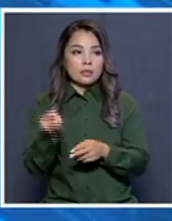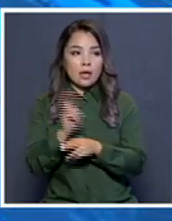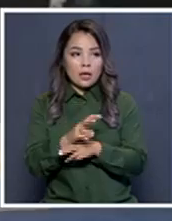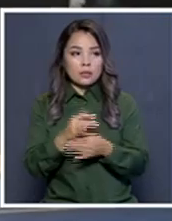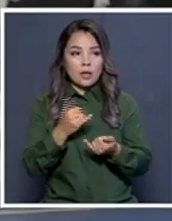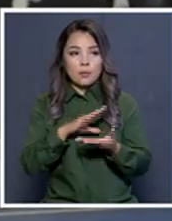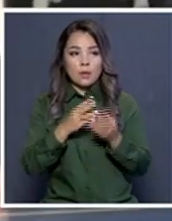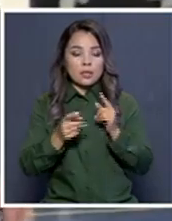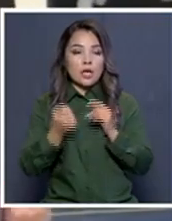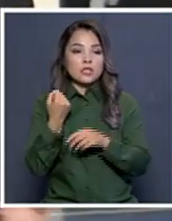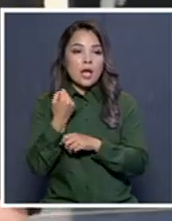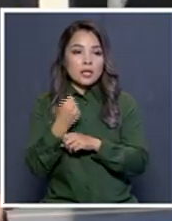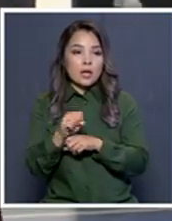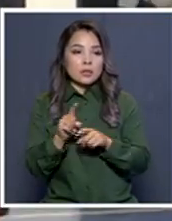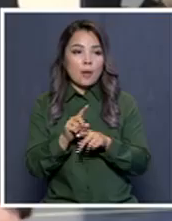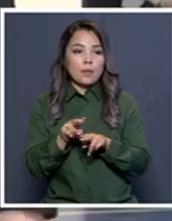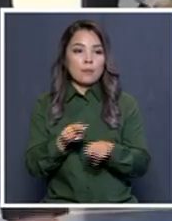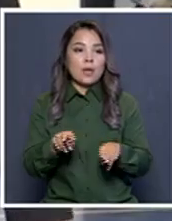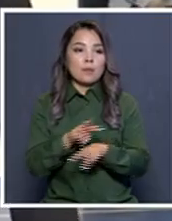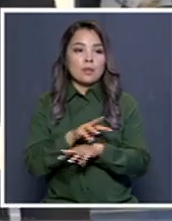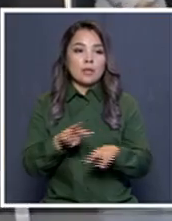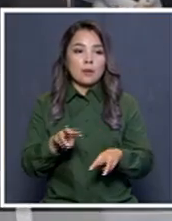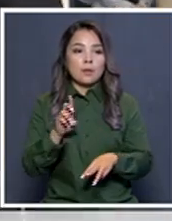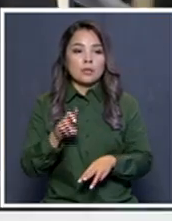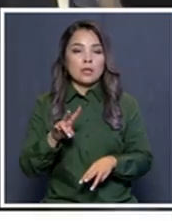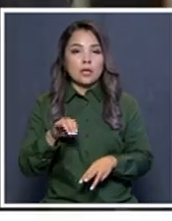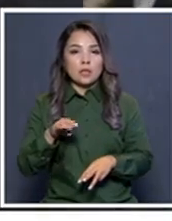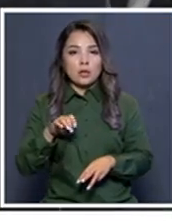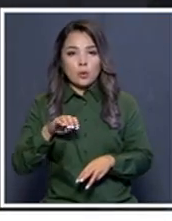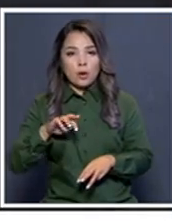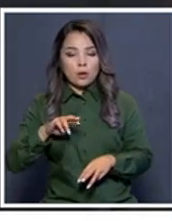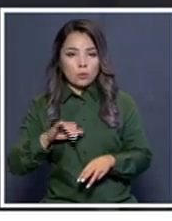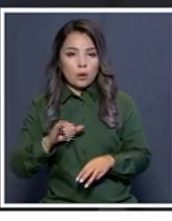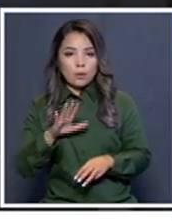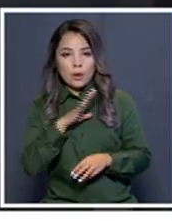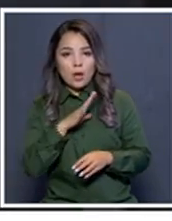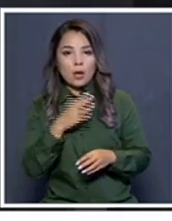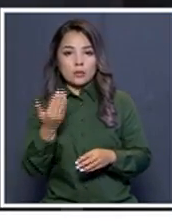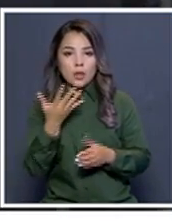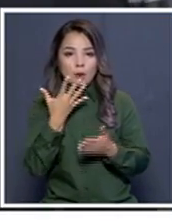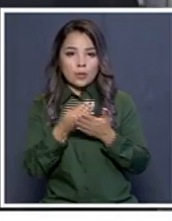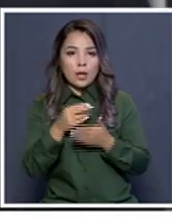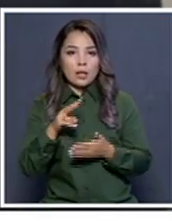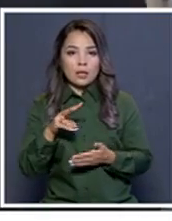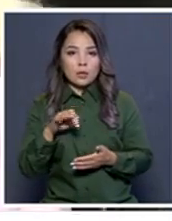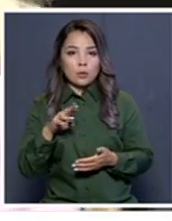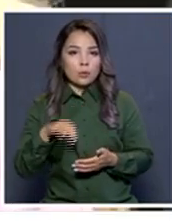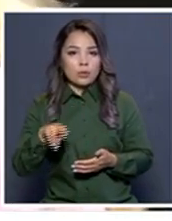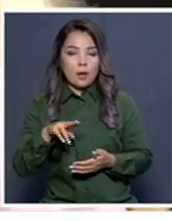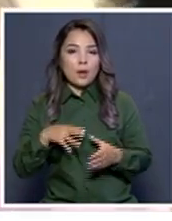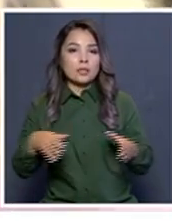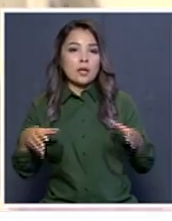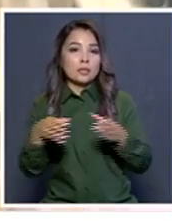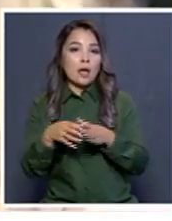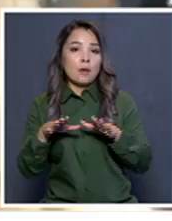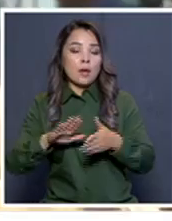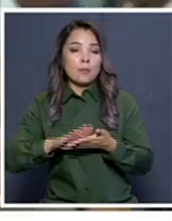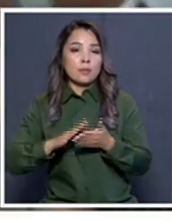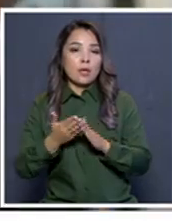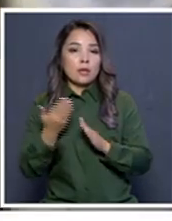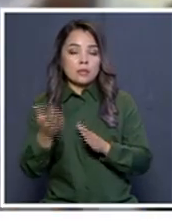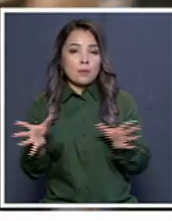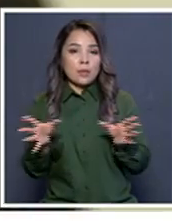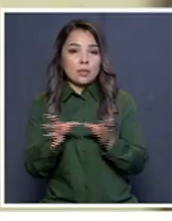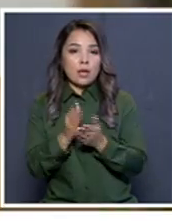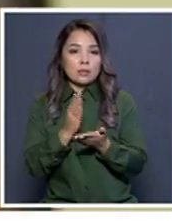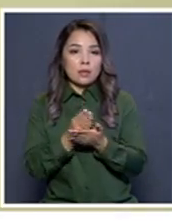сол кезде жеңіске жеткен премьер-министр Биньямин Нетаньяху мен оның оңшыл Ликуд партиясы өзге партиялармен бірігіп коалициялық